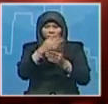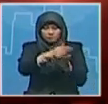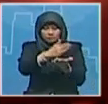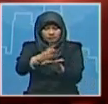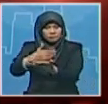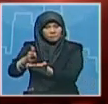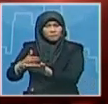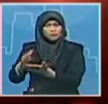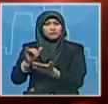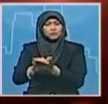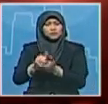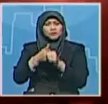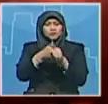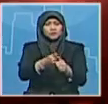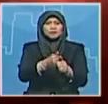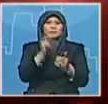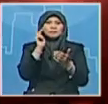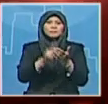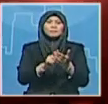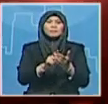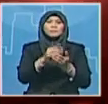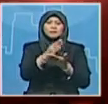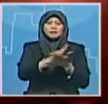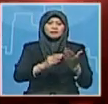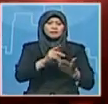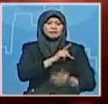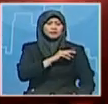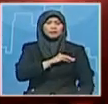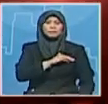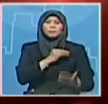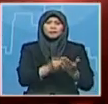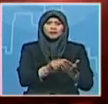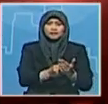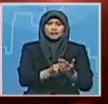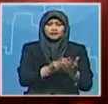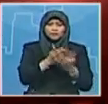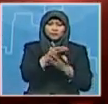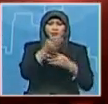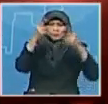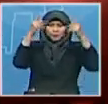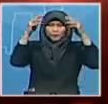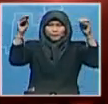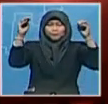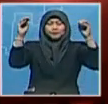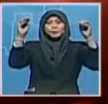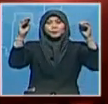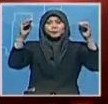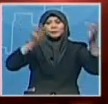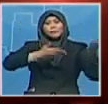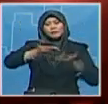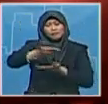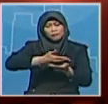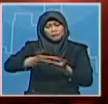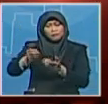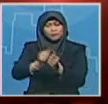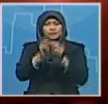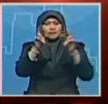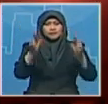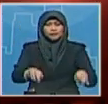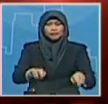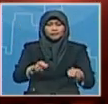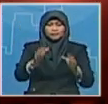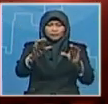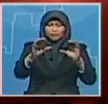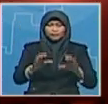di, dikenal pasti oleh Kementerian Kewangan melalui Yang Amat Berhormat Perdana Menteri sendiri yang berinteraksi dengan rakyat secara